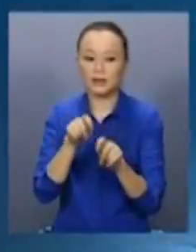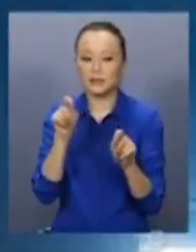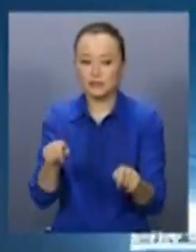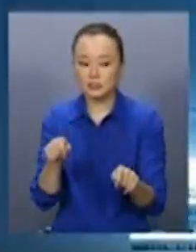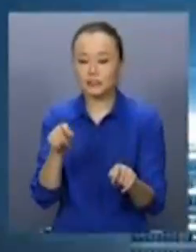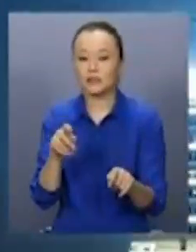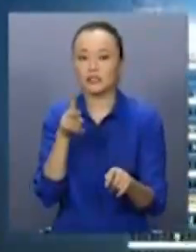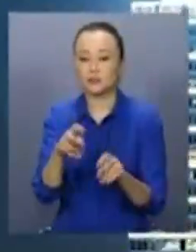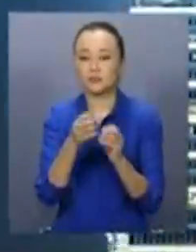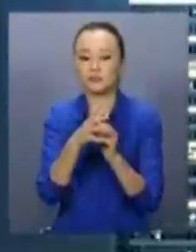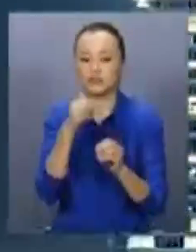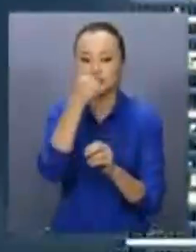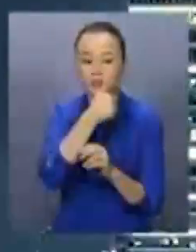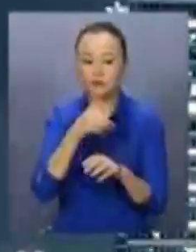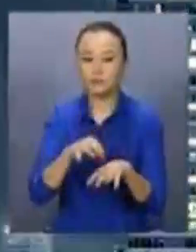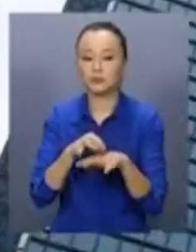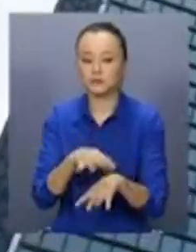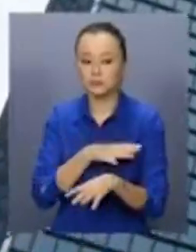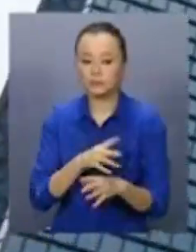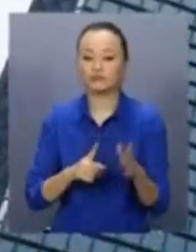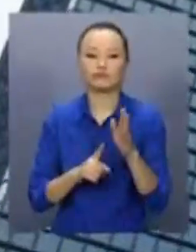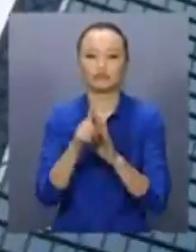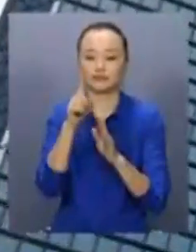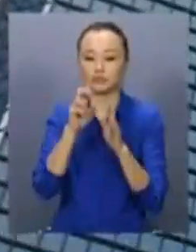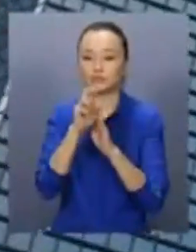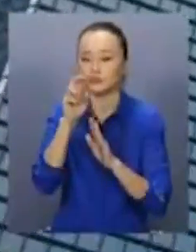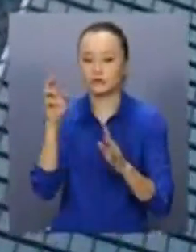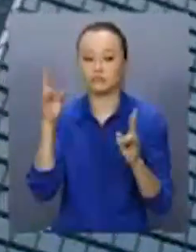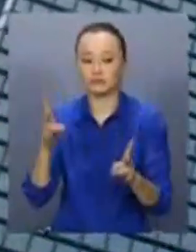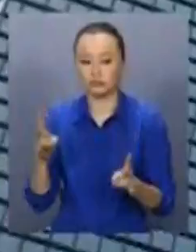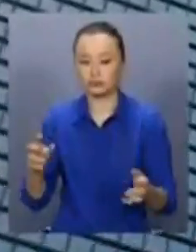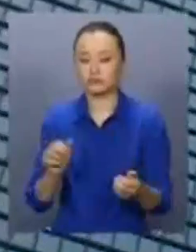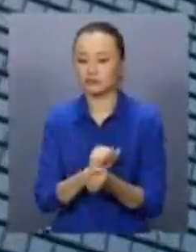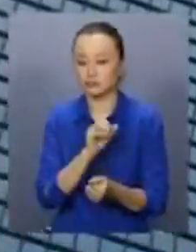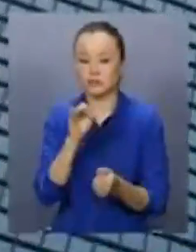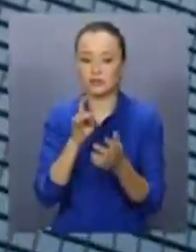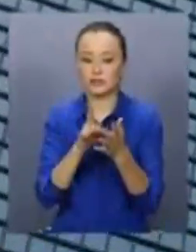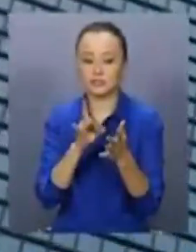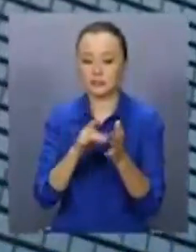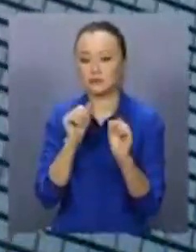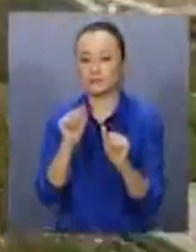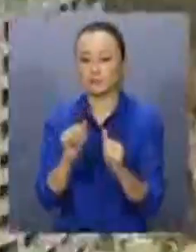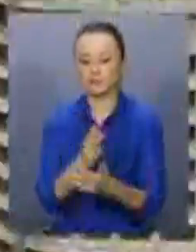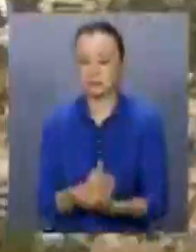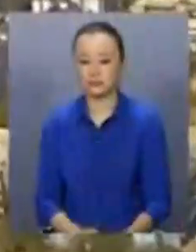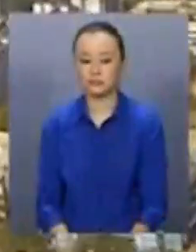рәсімі 2015 жылы өткен. Зәулім ғимарат табиғат апаттарына төзімді әйнекпен қапталған.